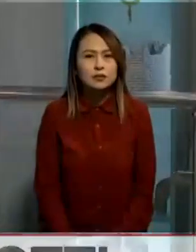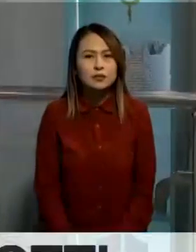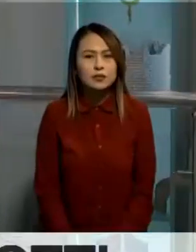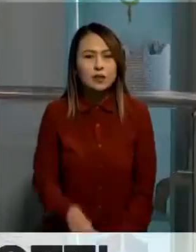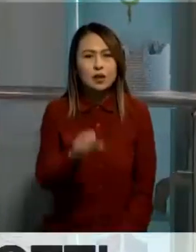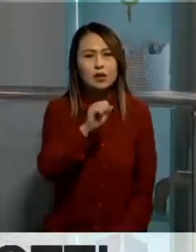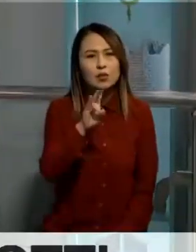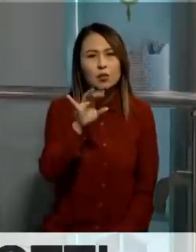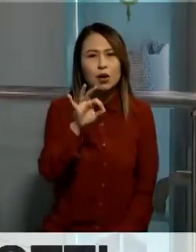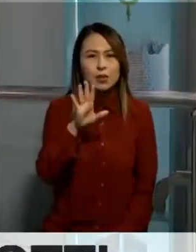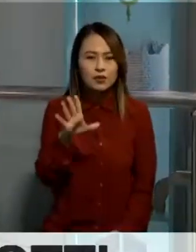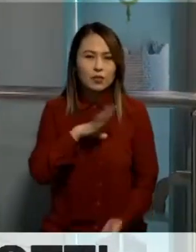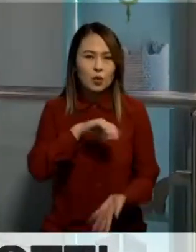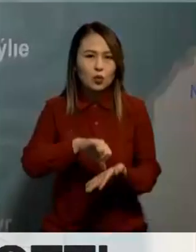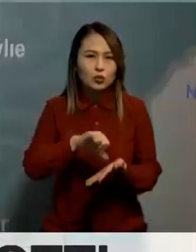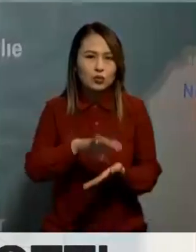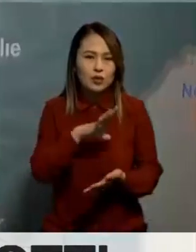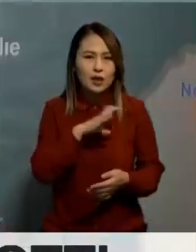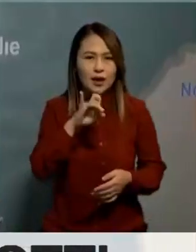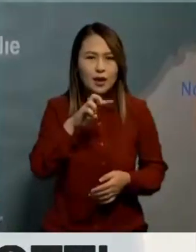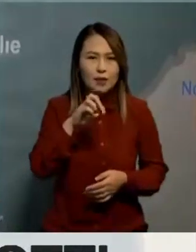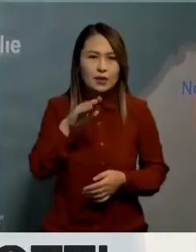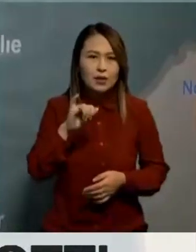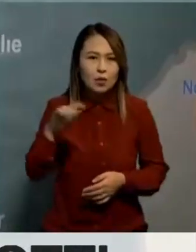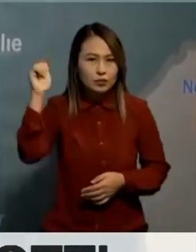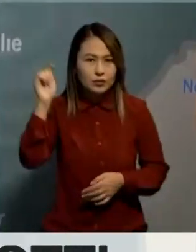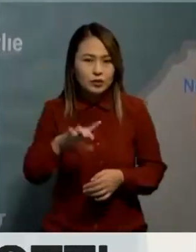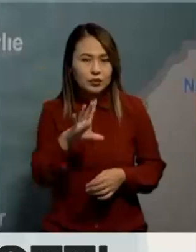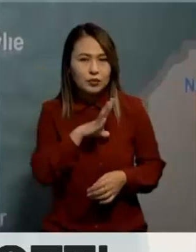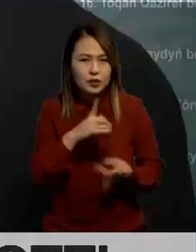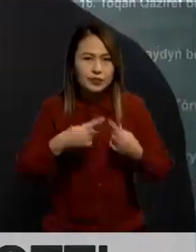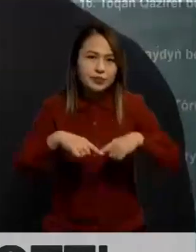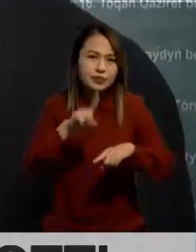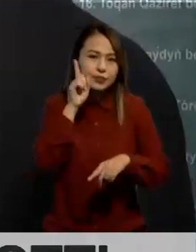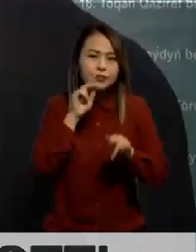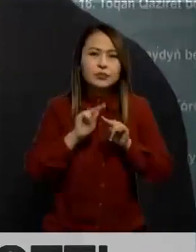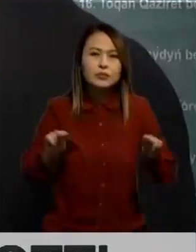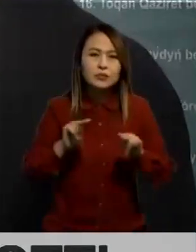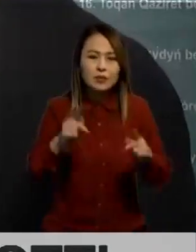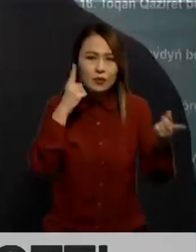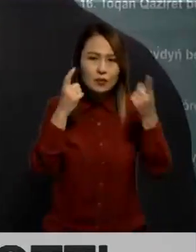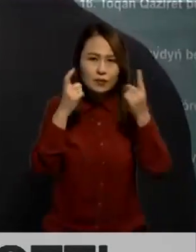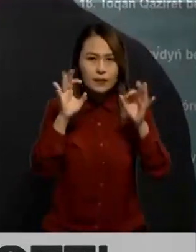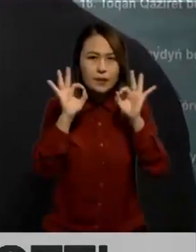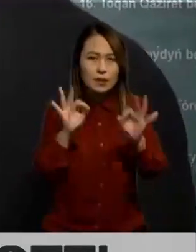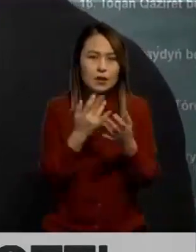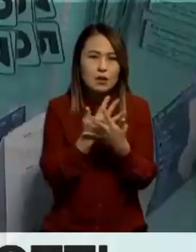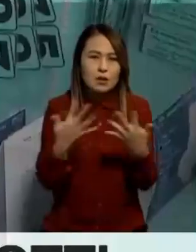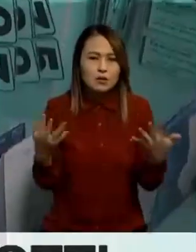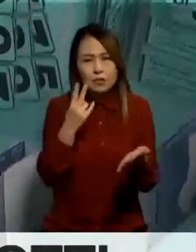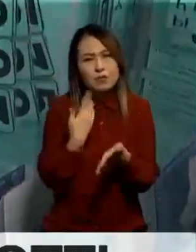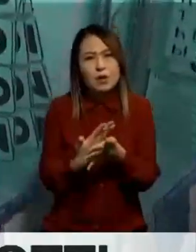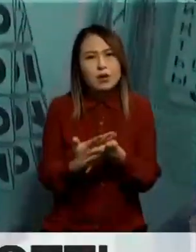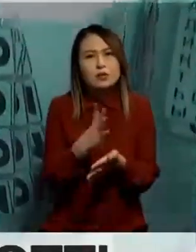Арман Нұрмұхаметов осы форумға қатысу үшін Ерейментаудан арнайы келіпті. Шара барысында жас педагог көрнекі ақпаратты пайдаланудың түрлі әдісін